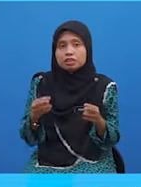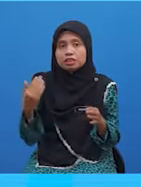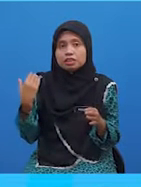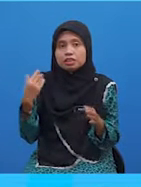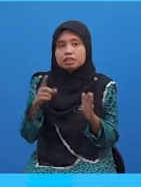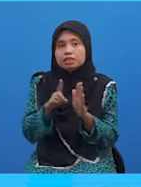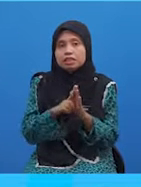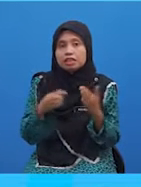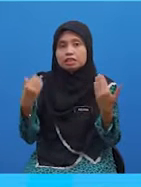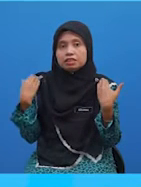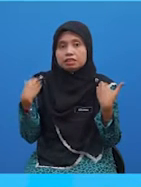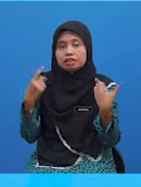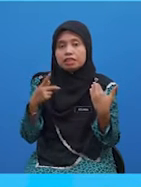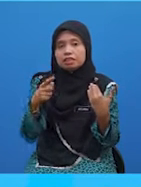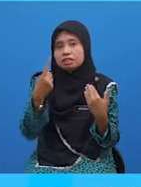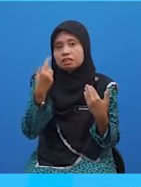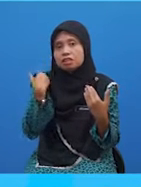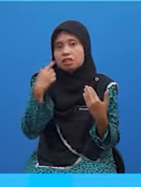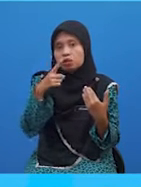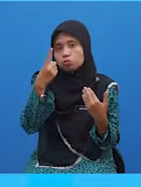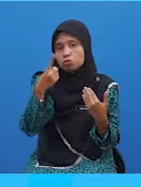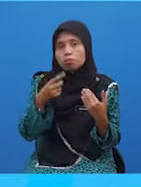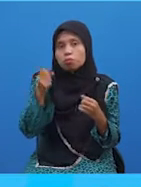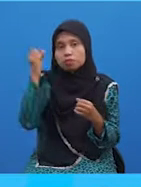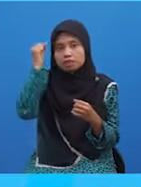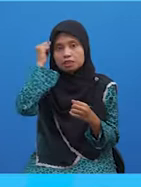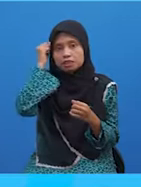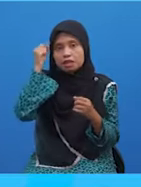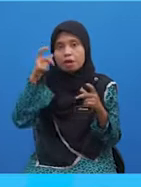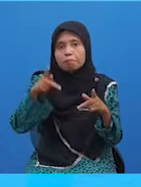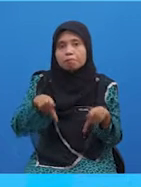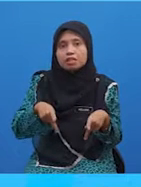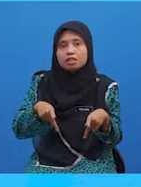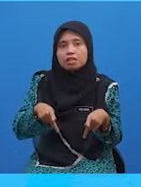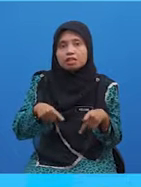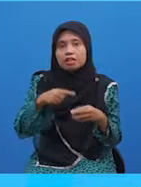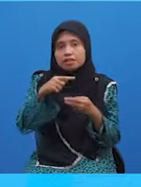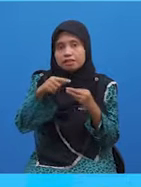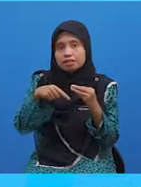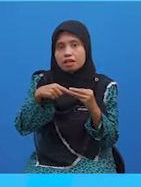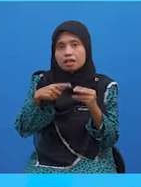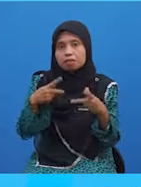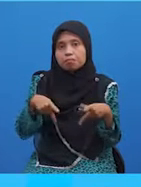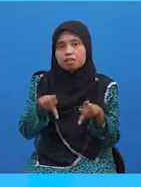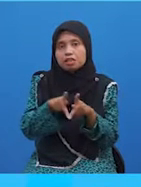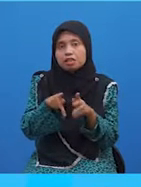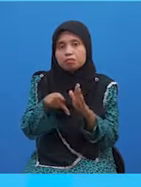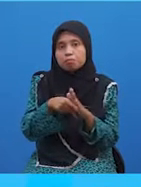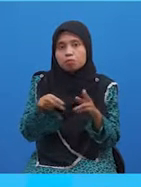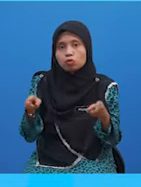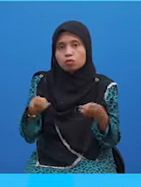untuk menyedarkan para pelajar tentang kepentingan pengurusan masa.